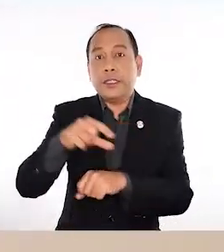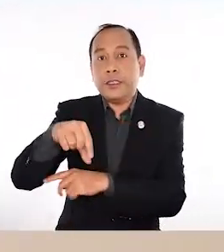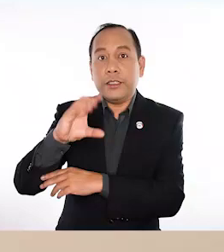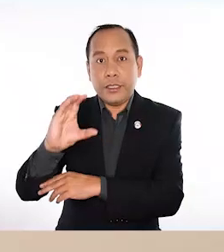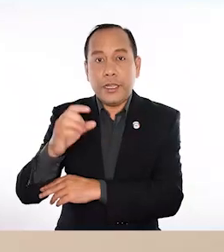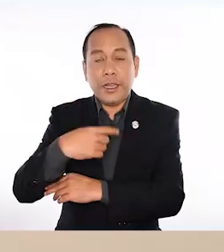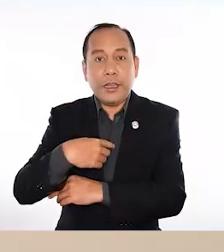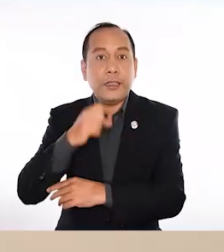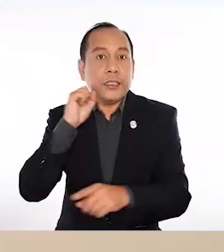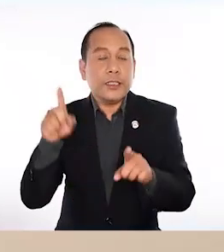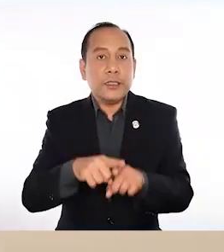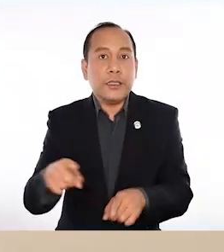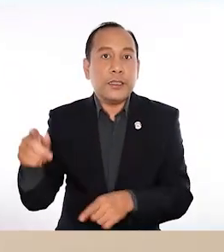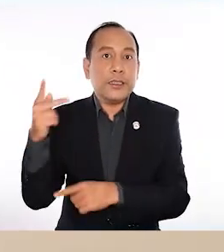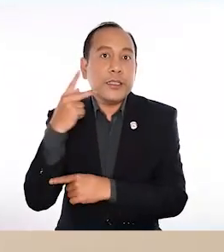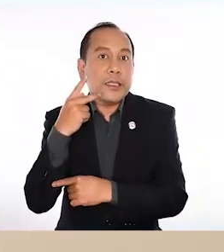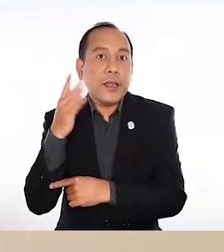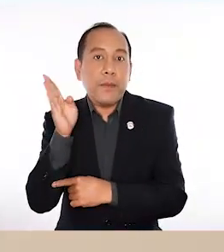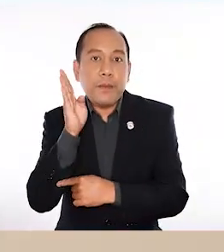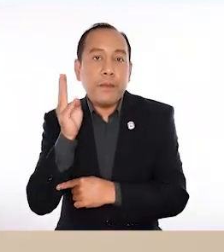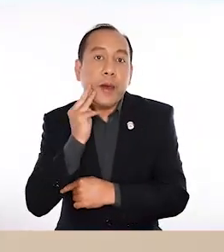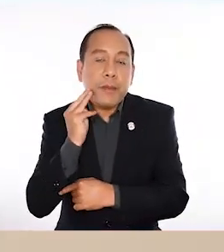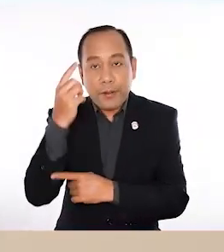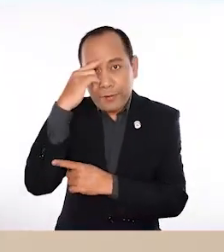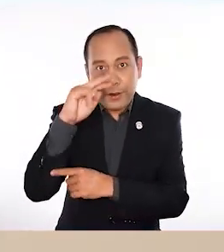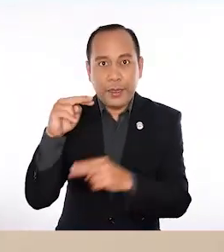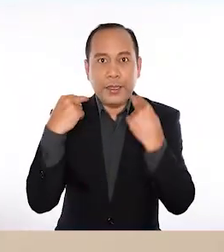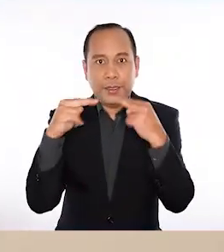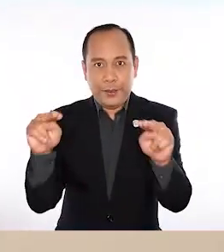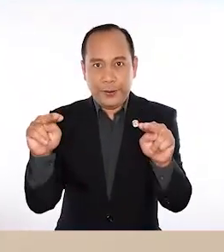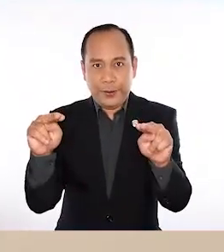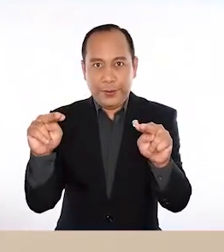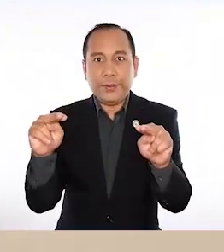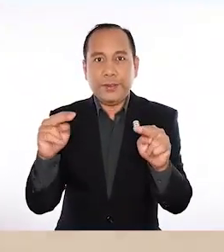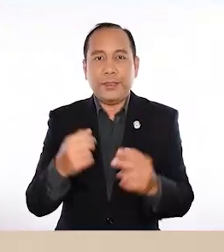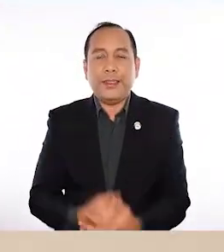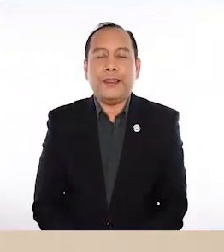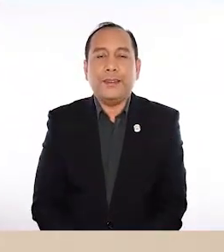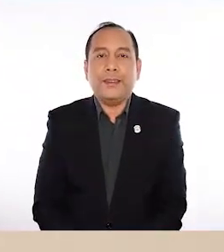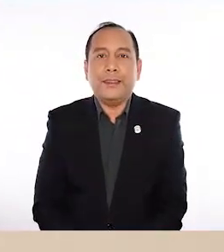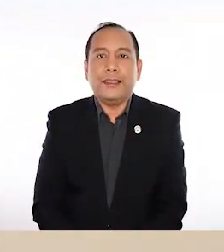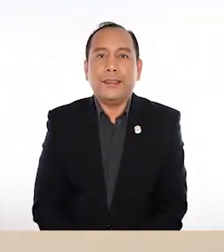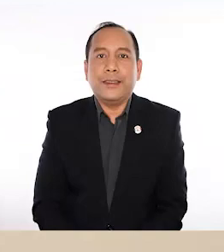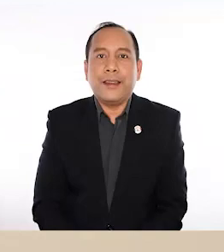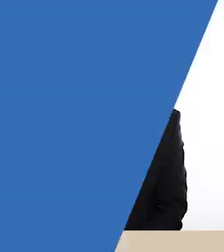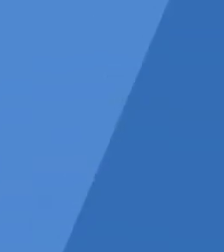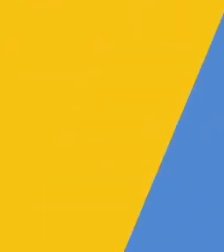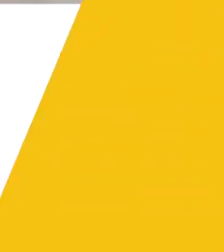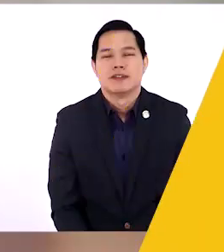Quezon City, I am Sister Kirsten Mabale reporting for Iglesia Ni Cristo News Network.